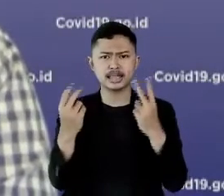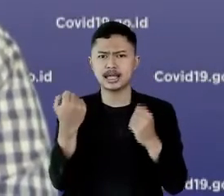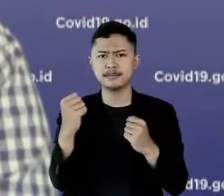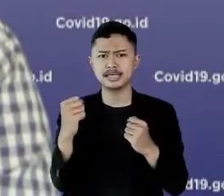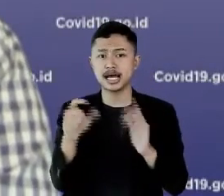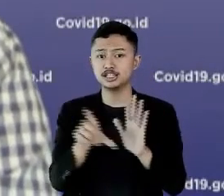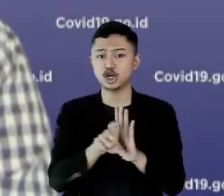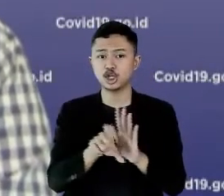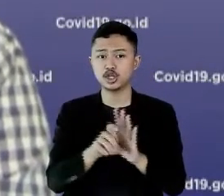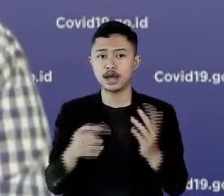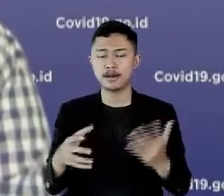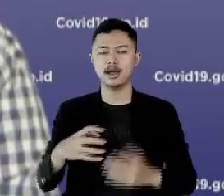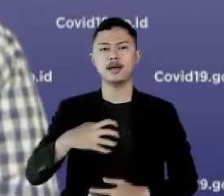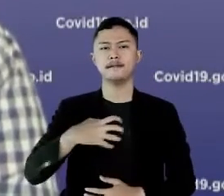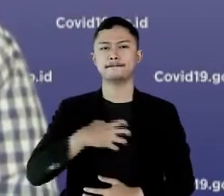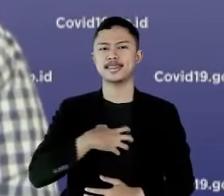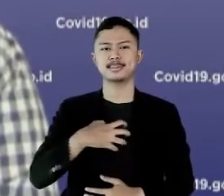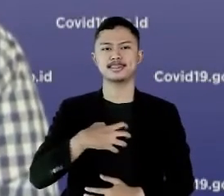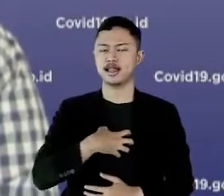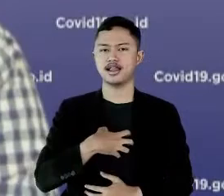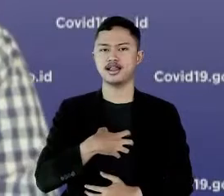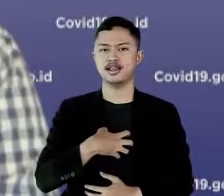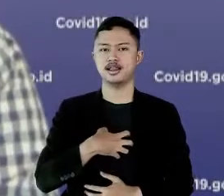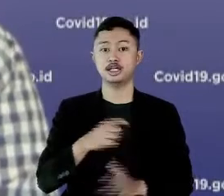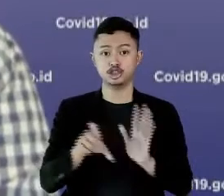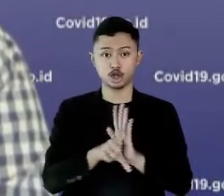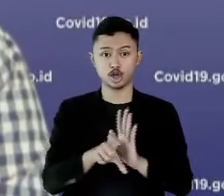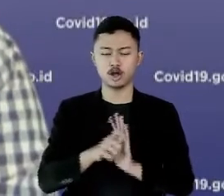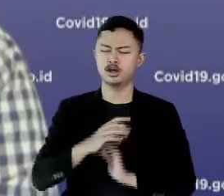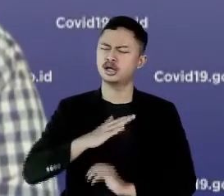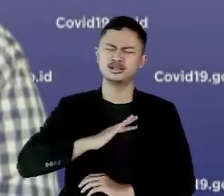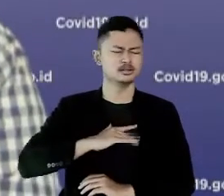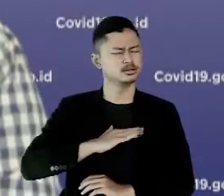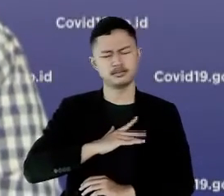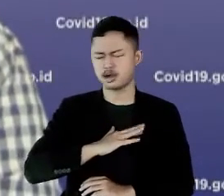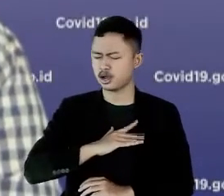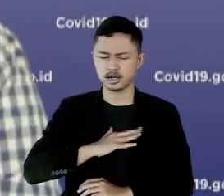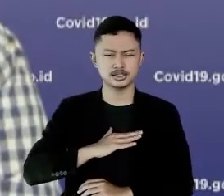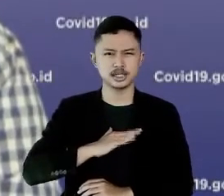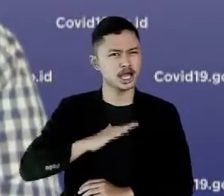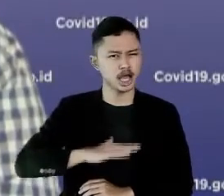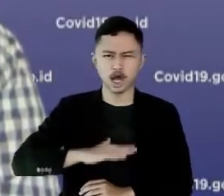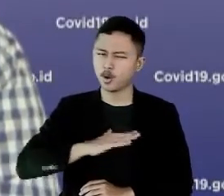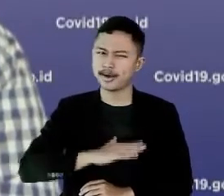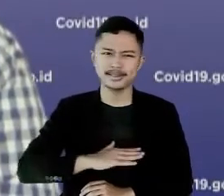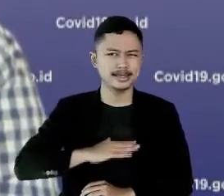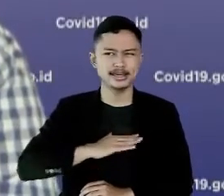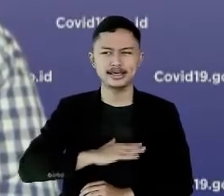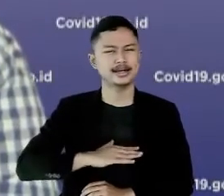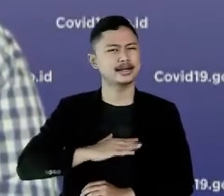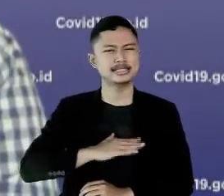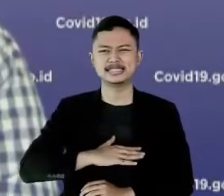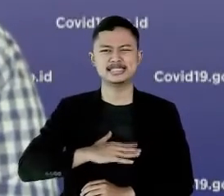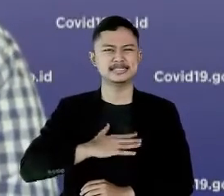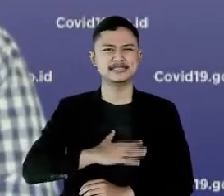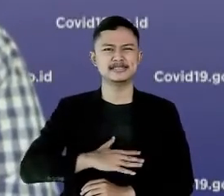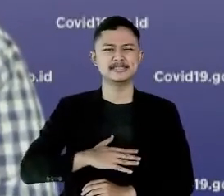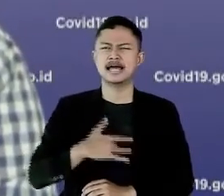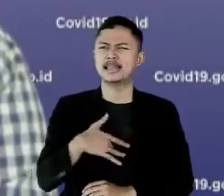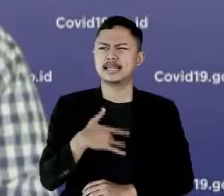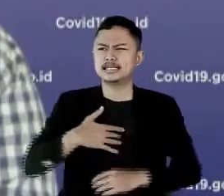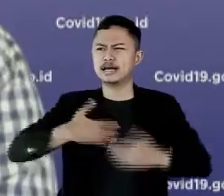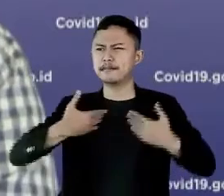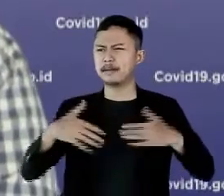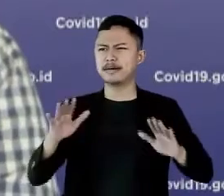Ya, kita terus-menerus merasa cemas misalnya, ya, merasa kemudian tidak